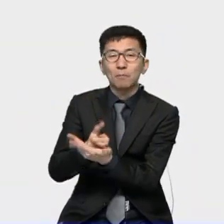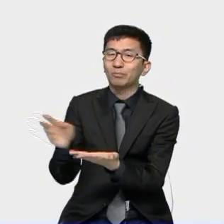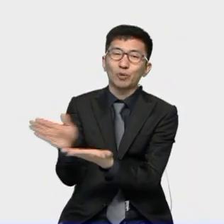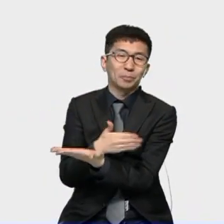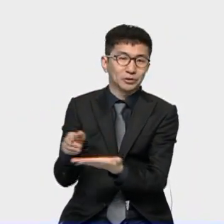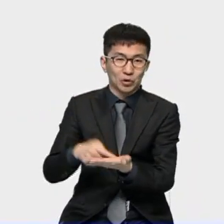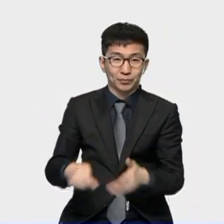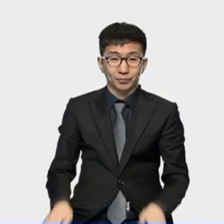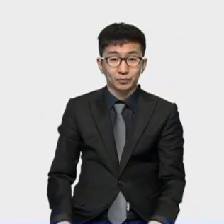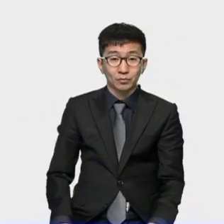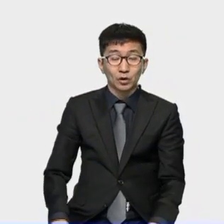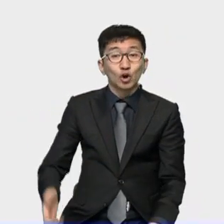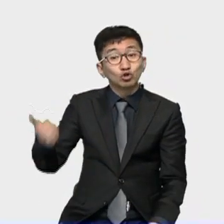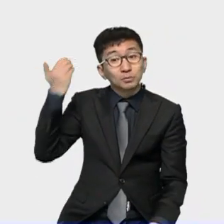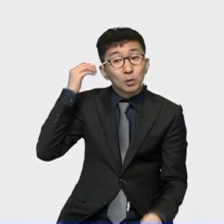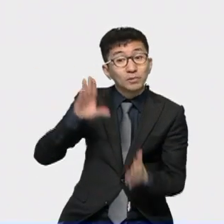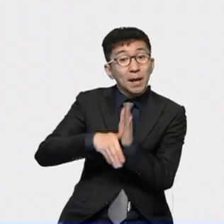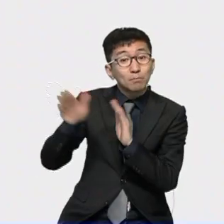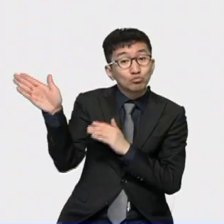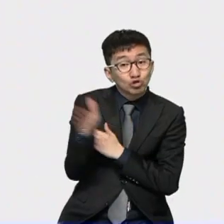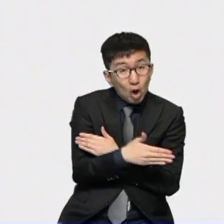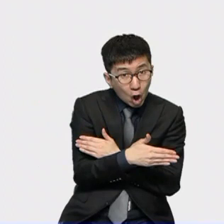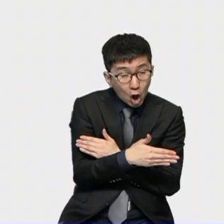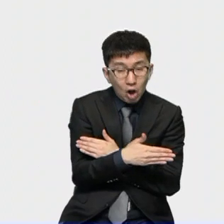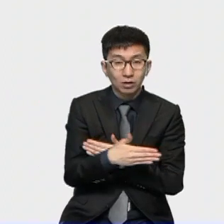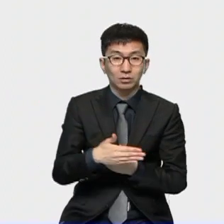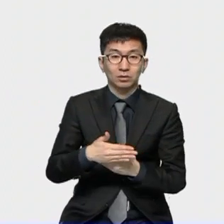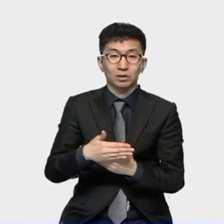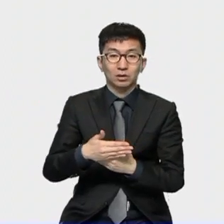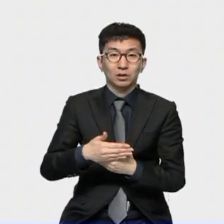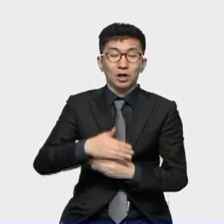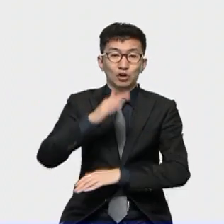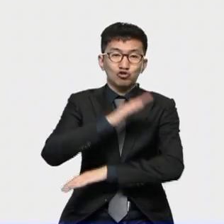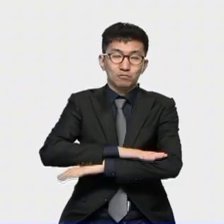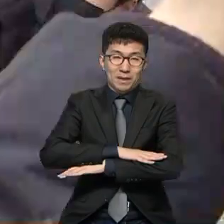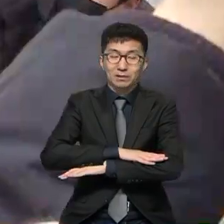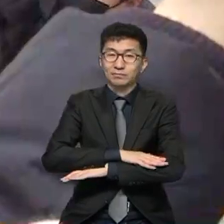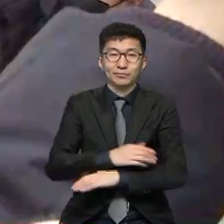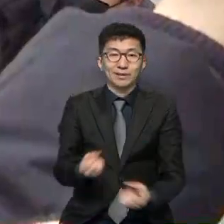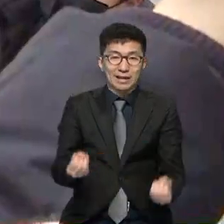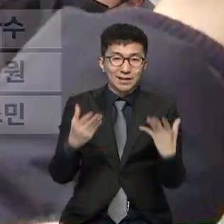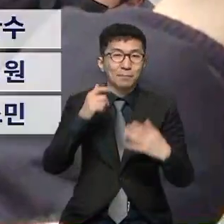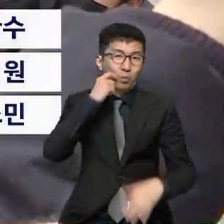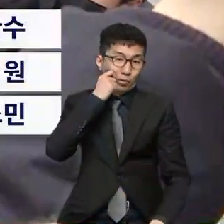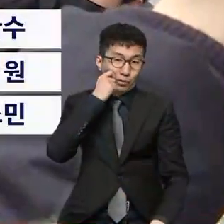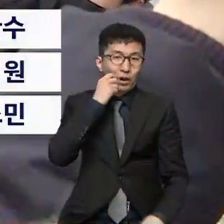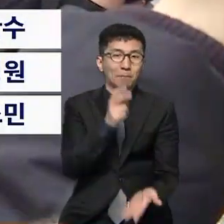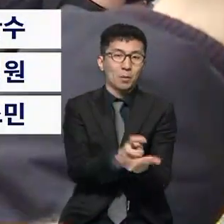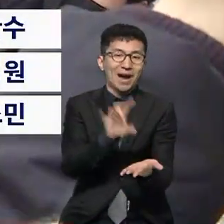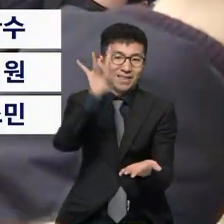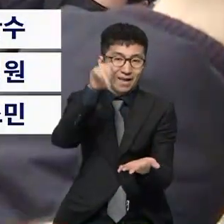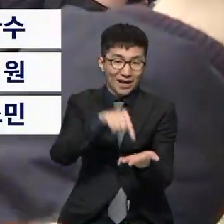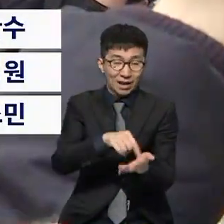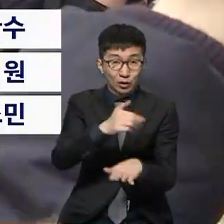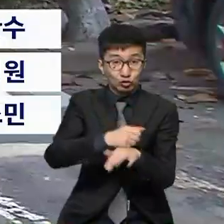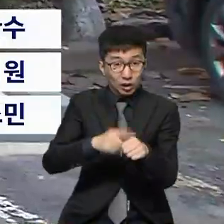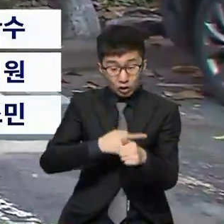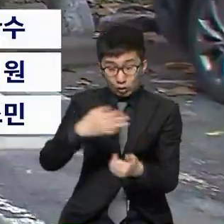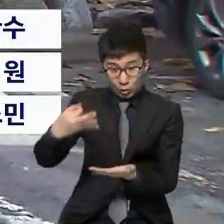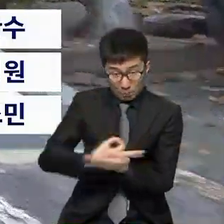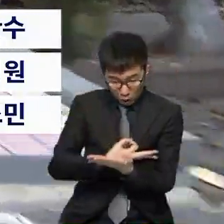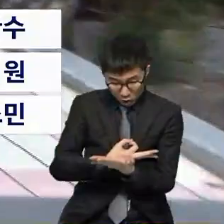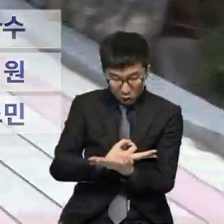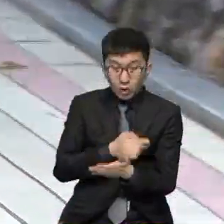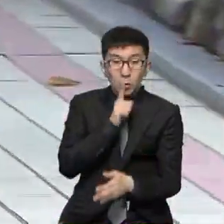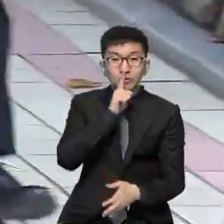전 90일부터 출판기념회를 개최할 수 없다는 규정만 있을 뿐입니다. 이렇다 보니 출판기념회로 거둬들인 후원금이